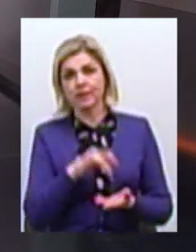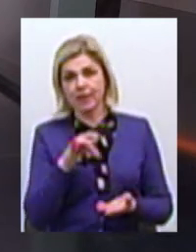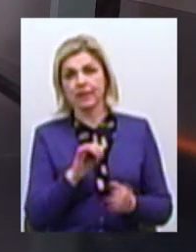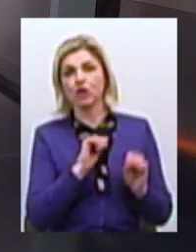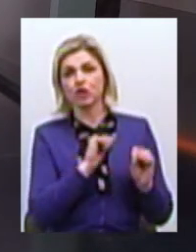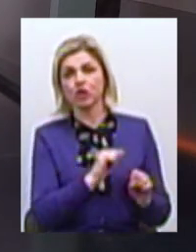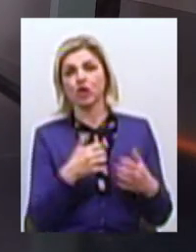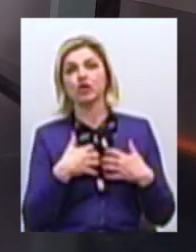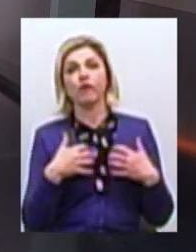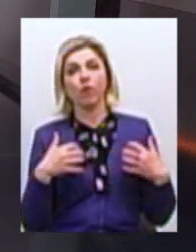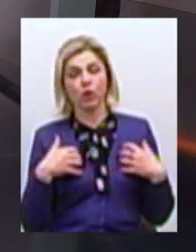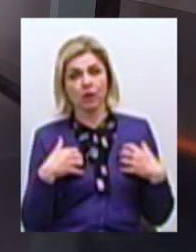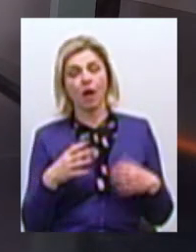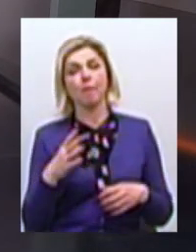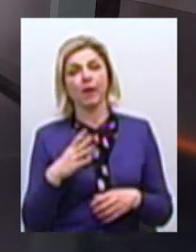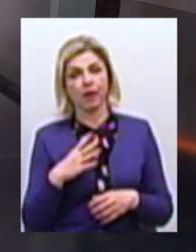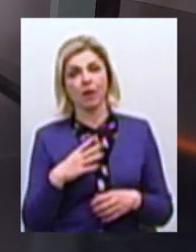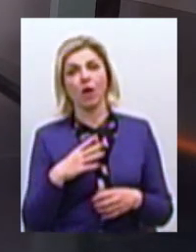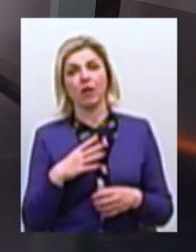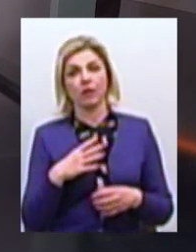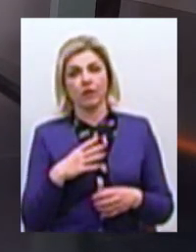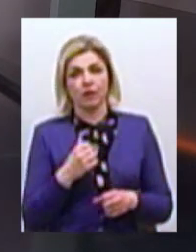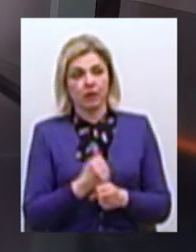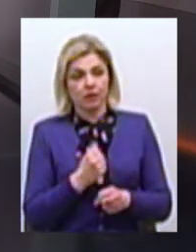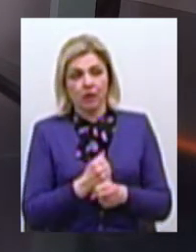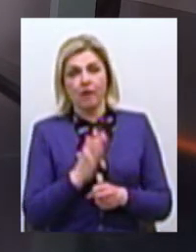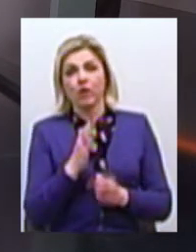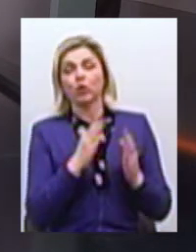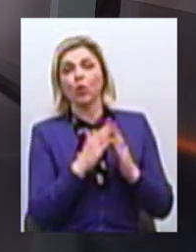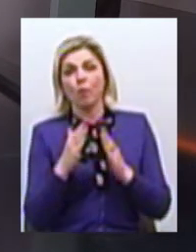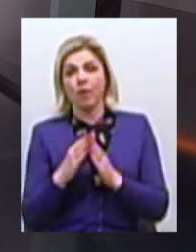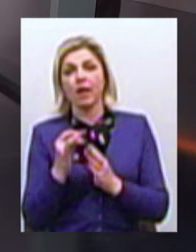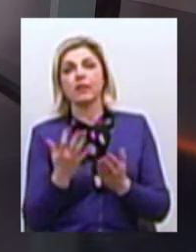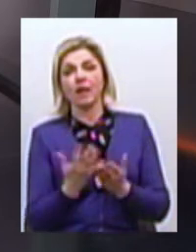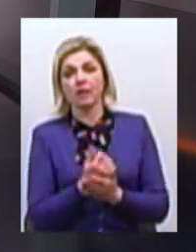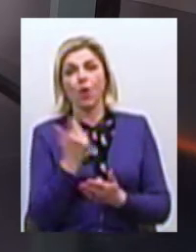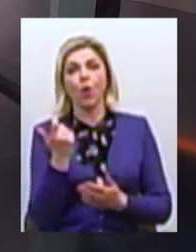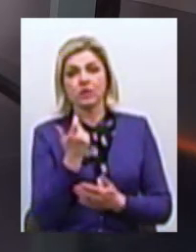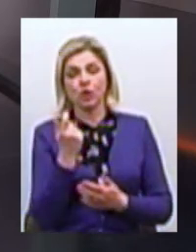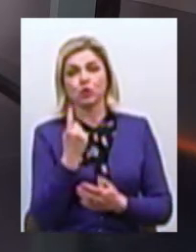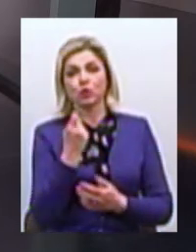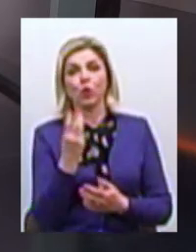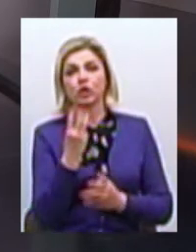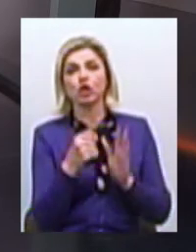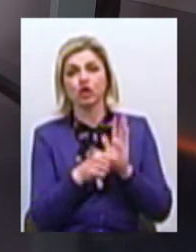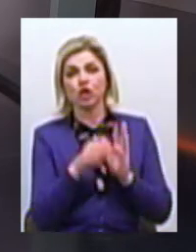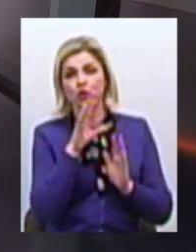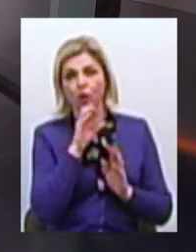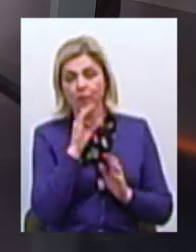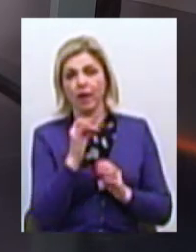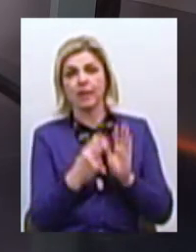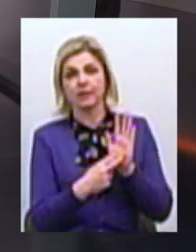защиты животных было устроено в дома и найдено хозяевам 136 собак и 7